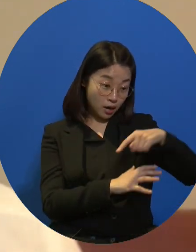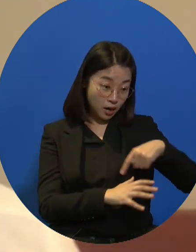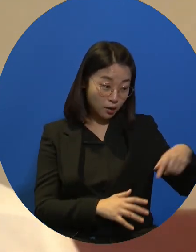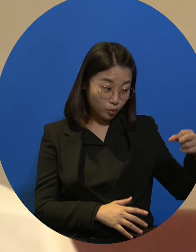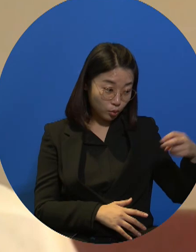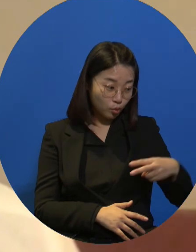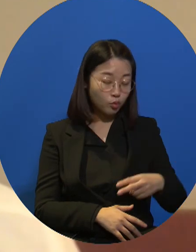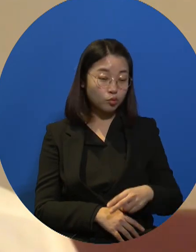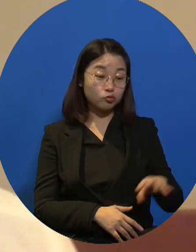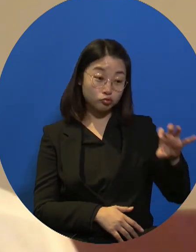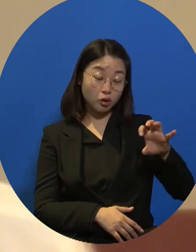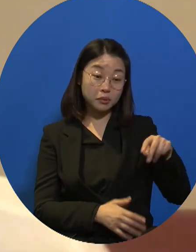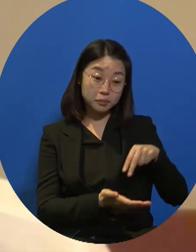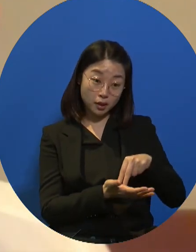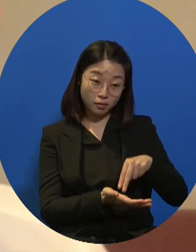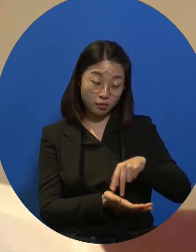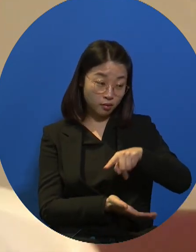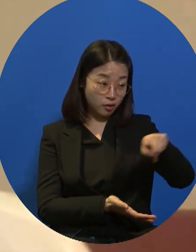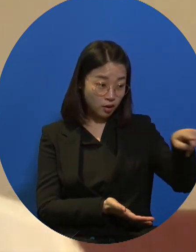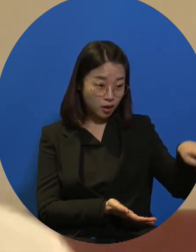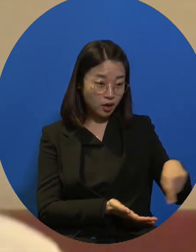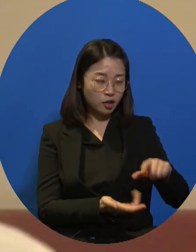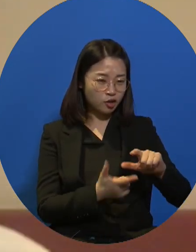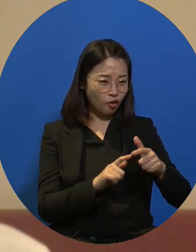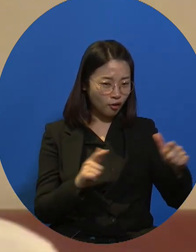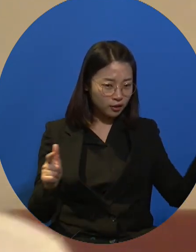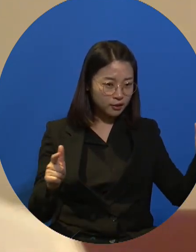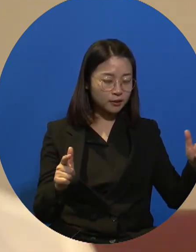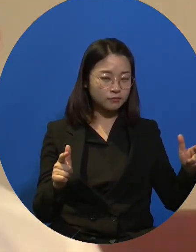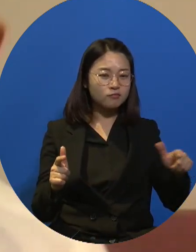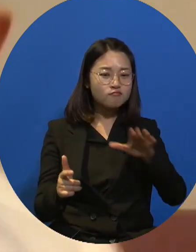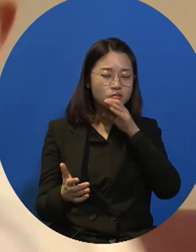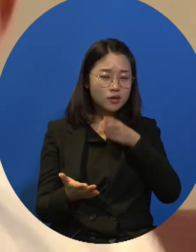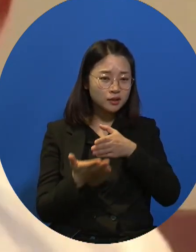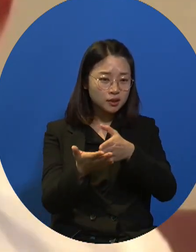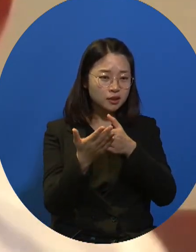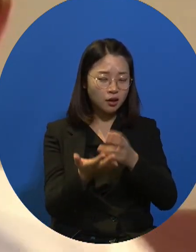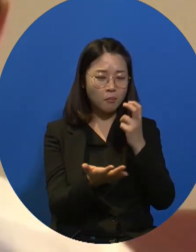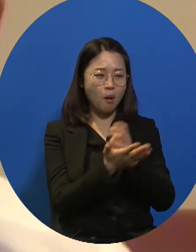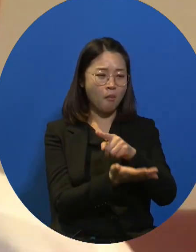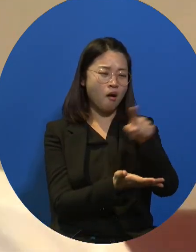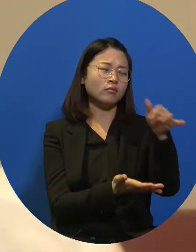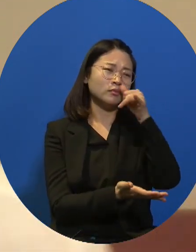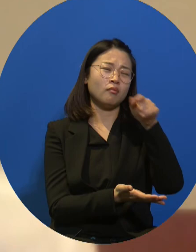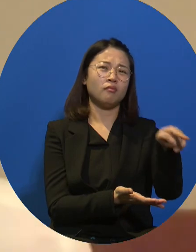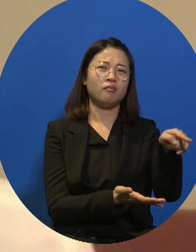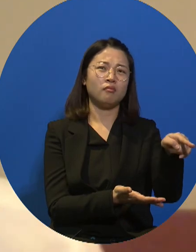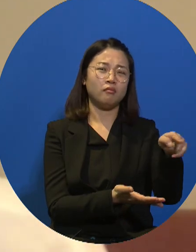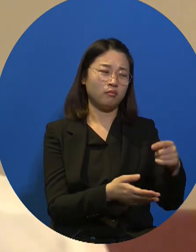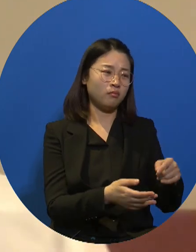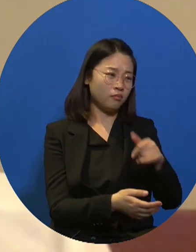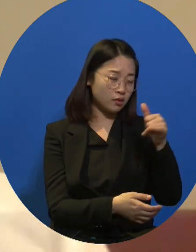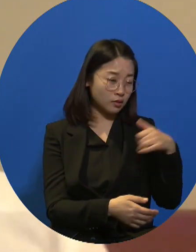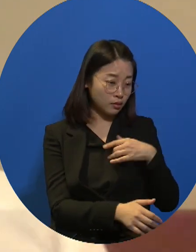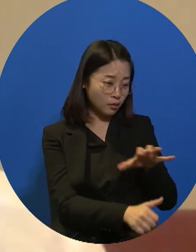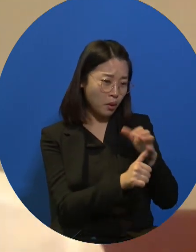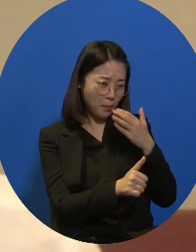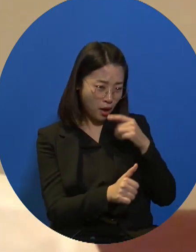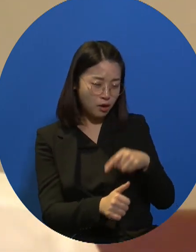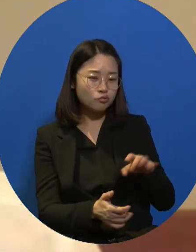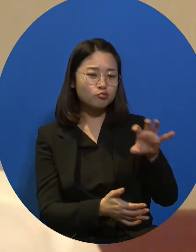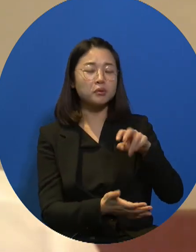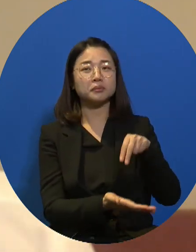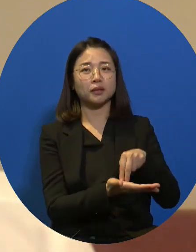차원의, 그리고 유럽 차원의 여러 진정 제도들이 있다는 것입니다. 이러한 다양한 구제 제도들을 활용을 할 수 있다는 것이